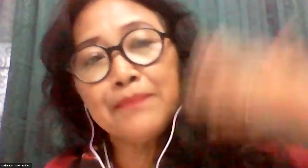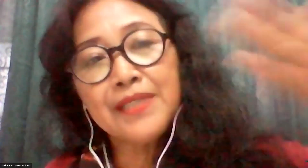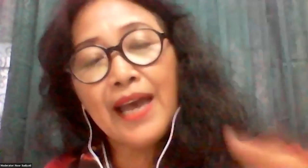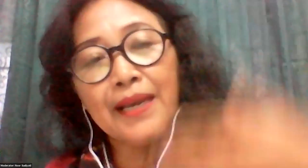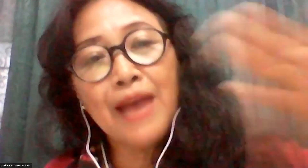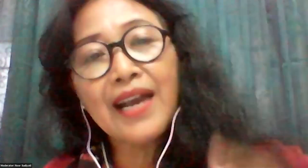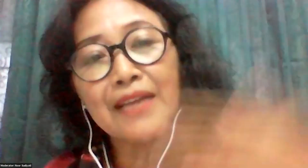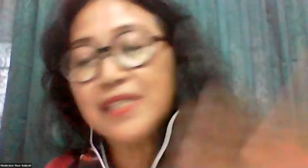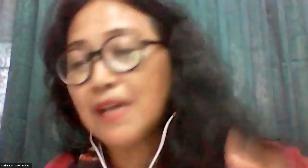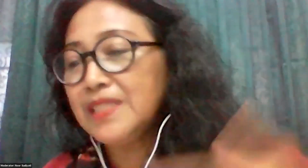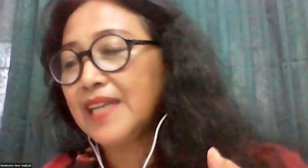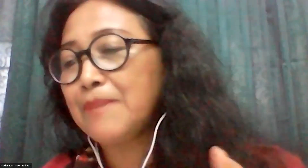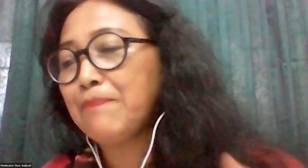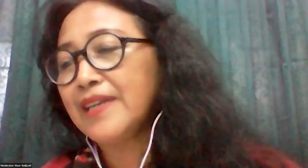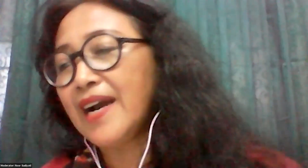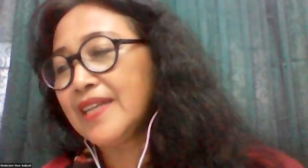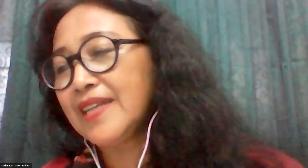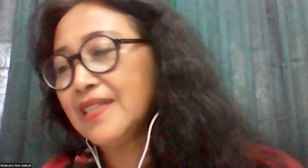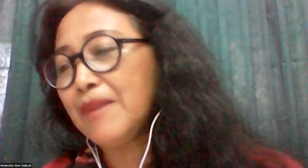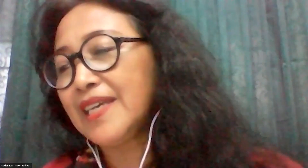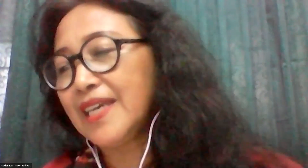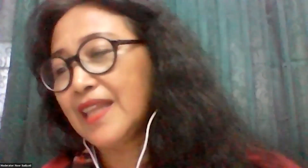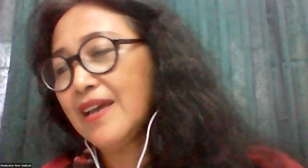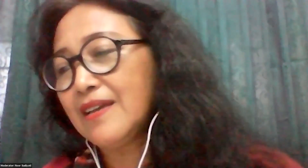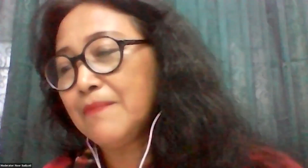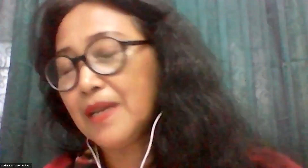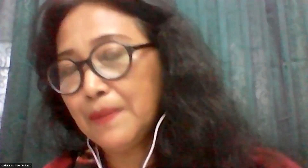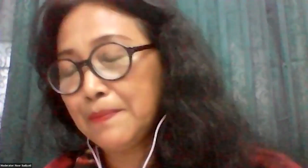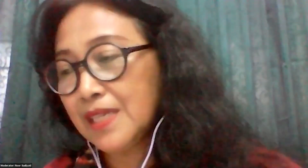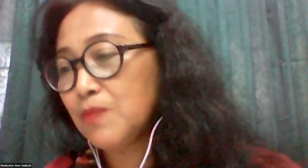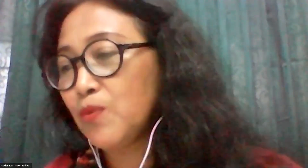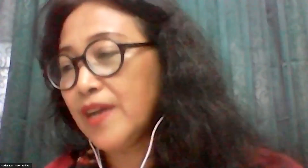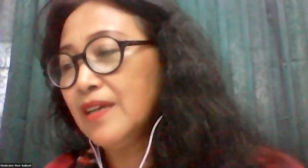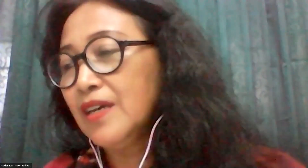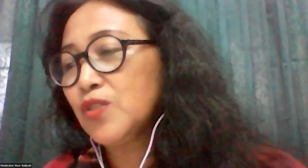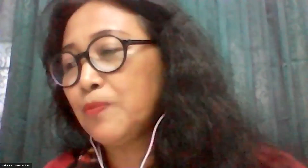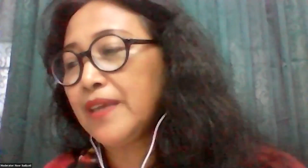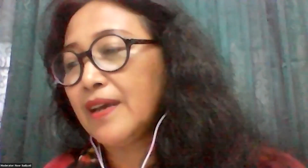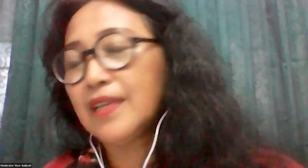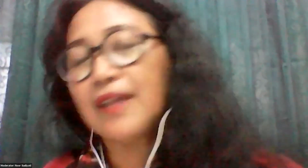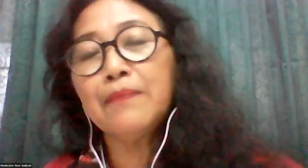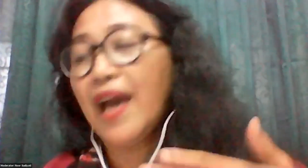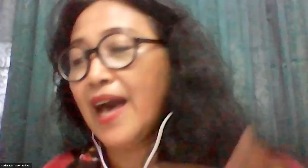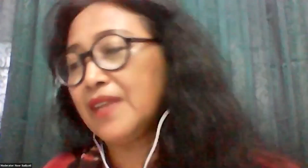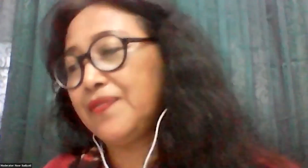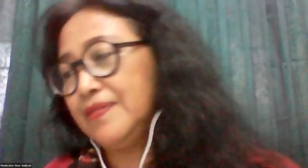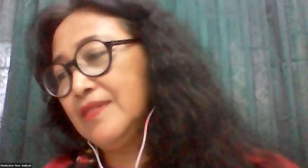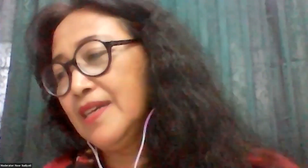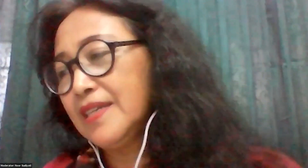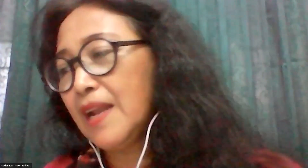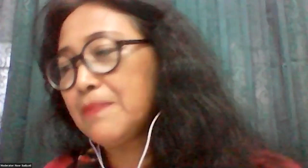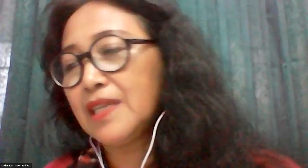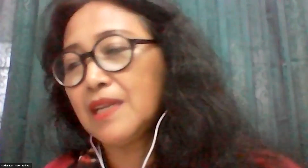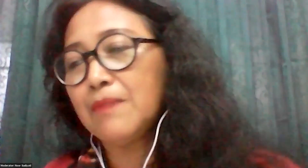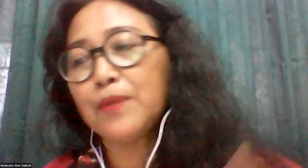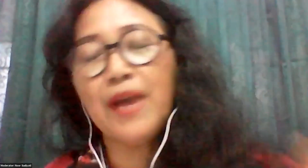nantinya akan bisa menjadi pandangan bagi kita, bagi pemirsa semua, supaya kita lebih arif